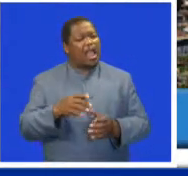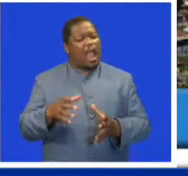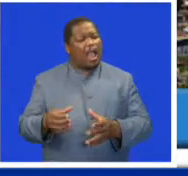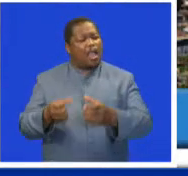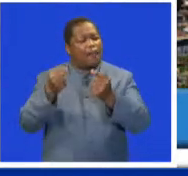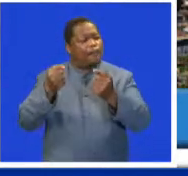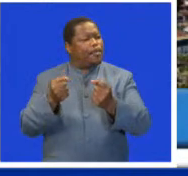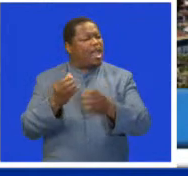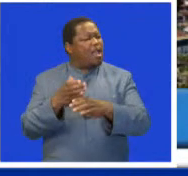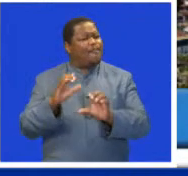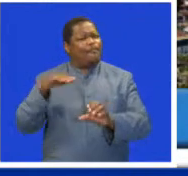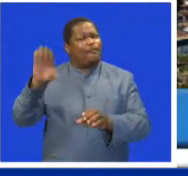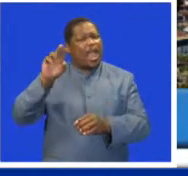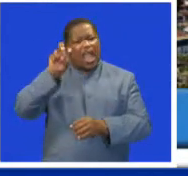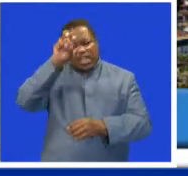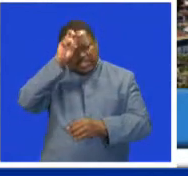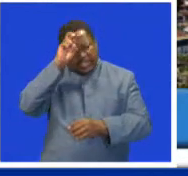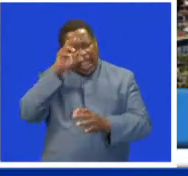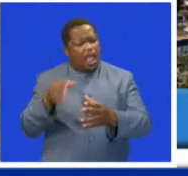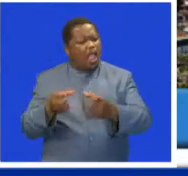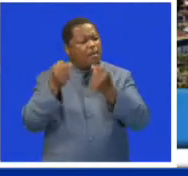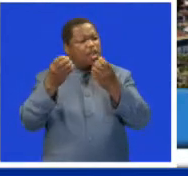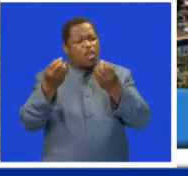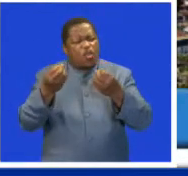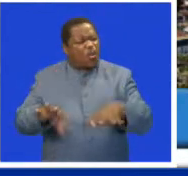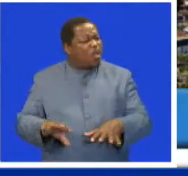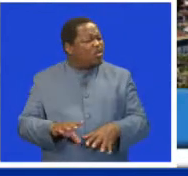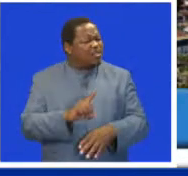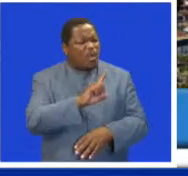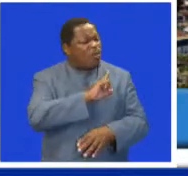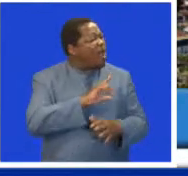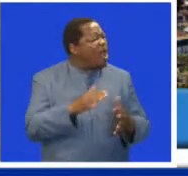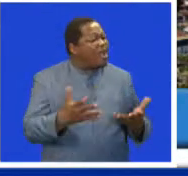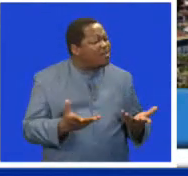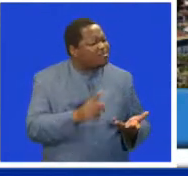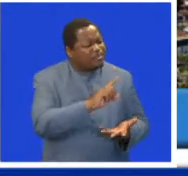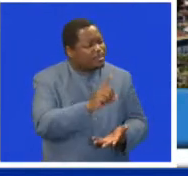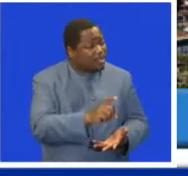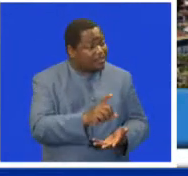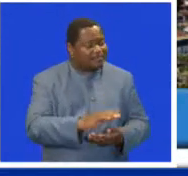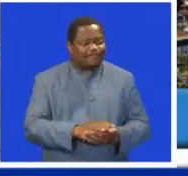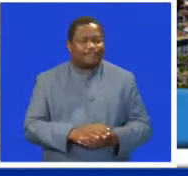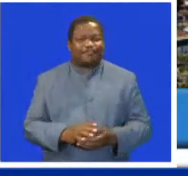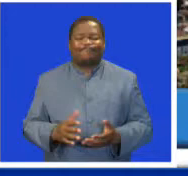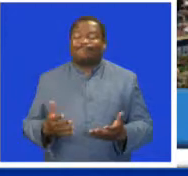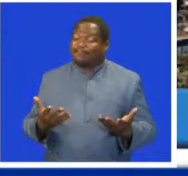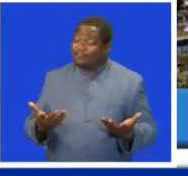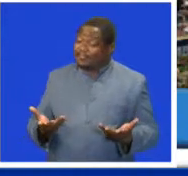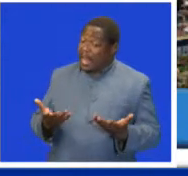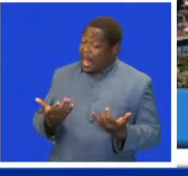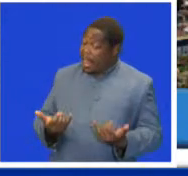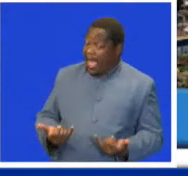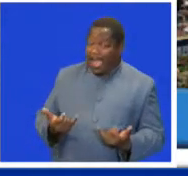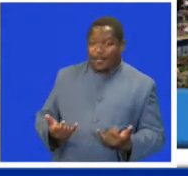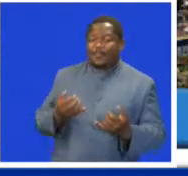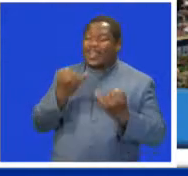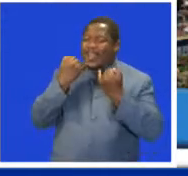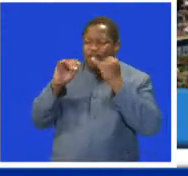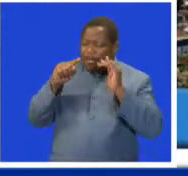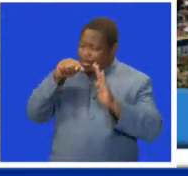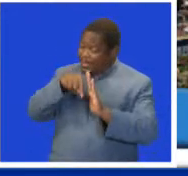kwayo indzebe yeAfcon. Kuthi ngabe kwendeke njani Neli lokho? Samukwanyalo njengoba sivile ukuthi kusaphenywa